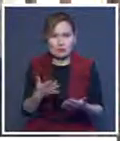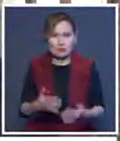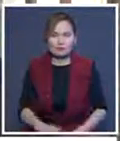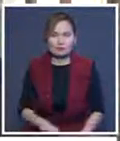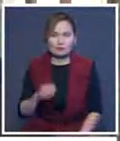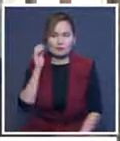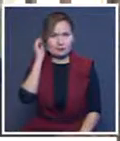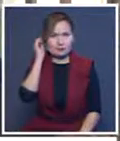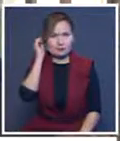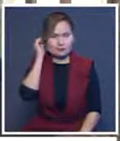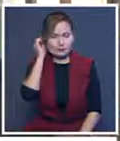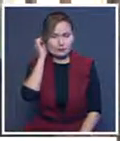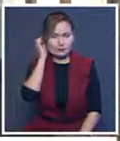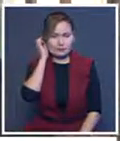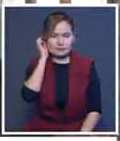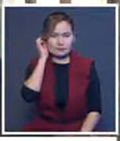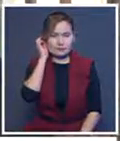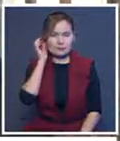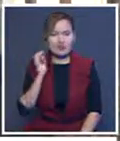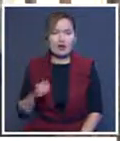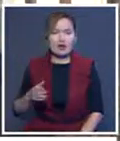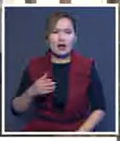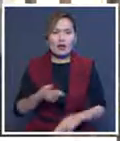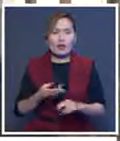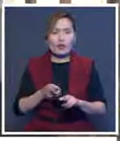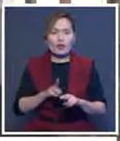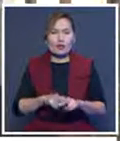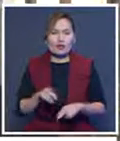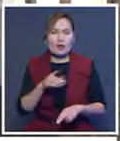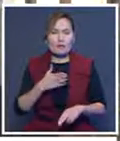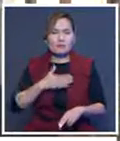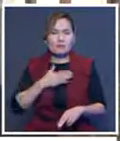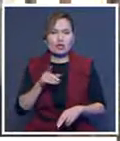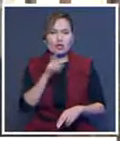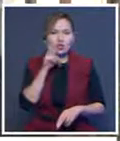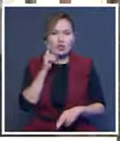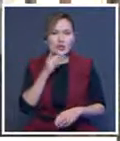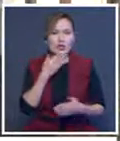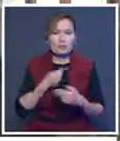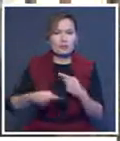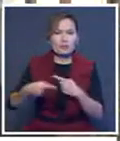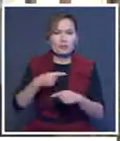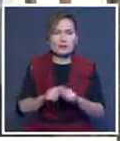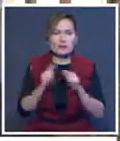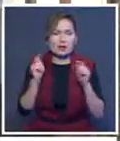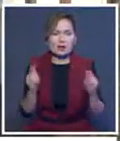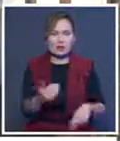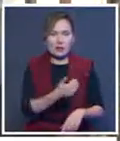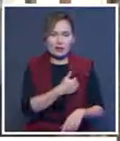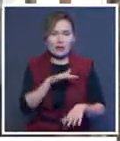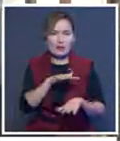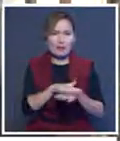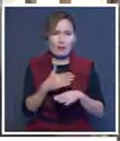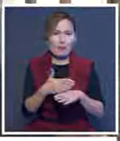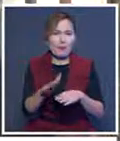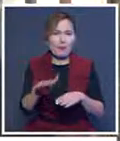Жастарға келген кезде тәжірибесі жоқ, кәсіпкерлік тәжірибесі жоқ деп көпшілігі, яғни 70-80 пайызы жоқ дейтін жауап алады. А бұл өз